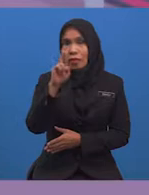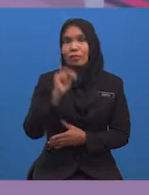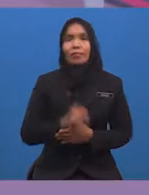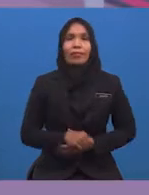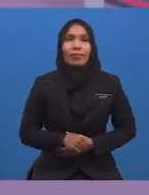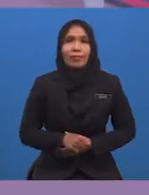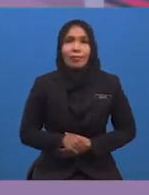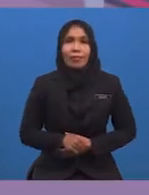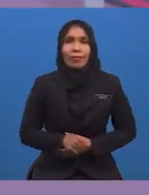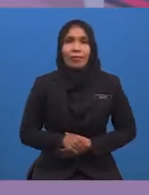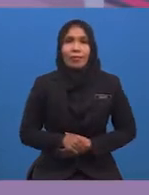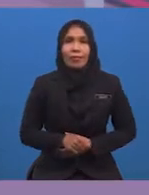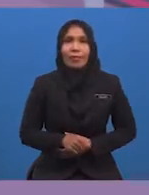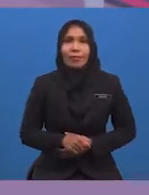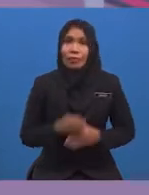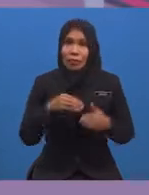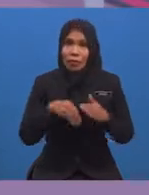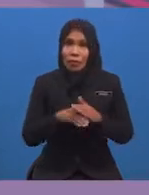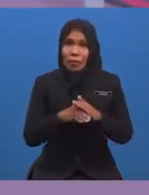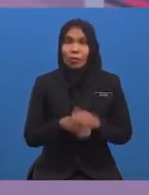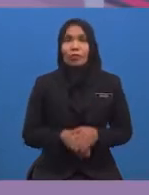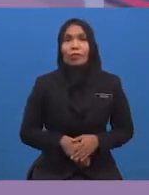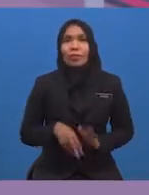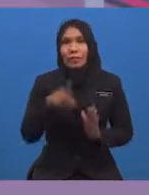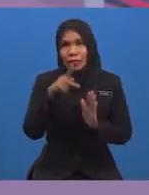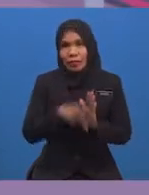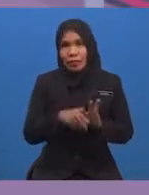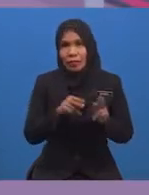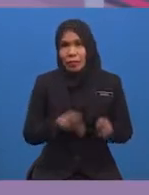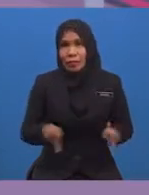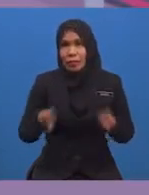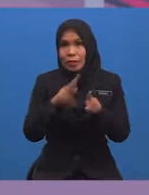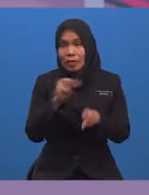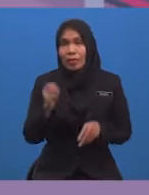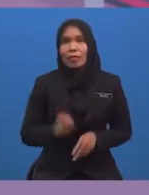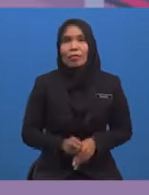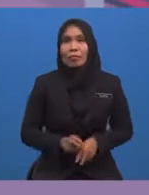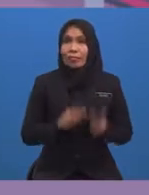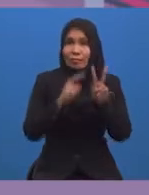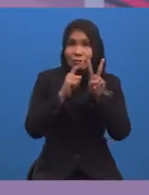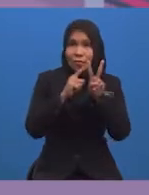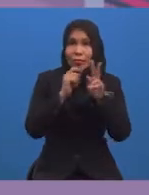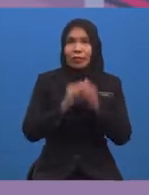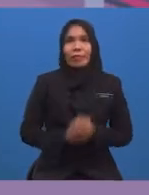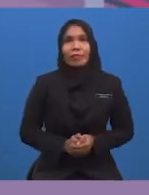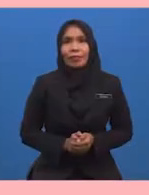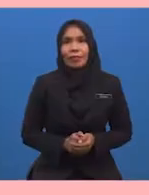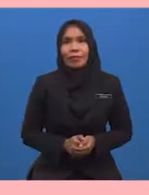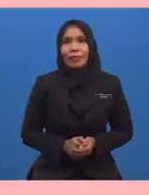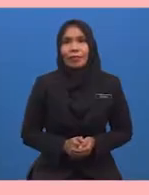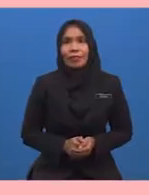Seterusnya, kita masuk pula kepentingan bentuk muka bumi yang kedua iaitu tanah